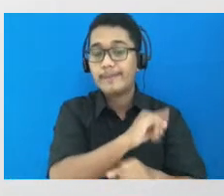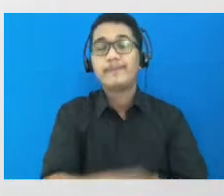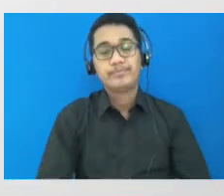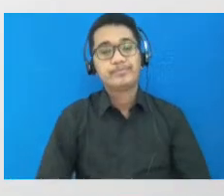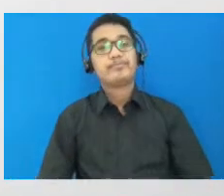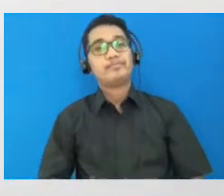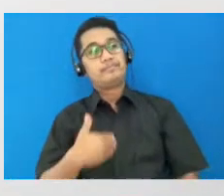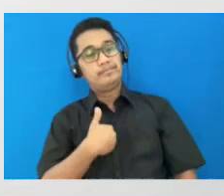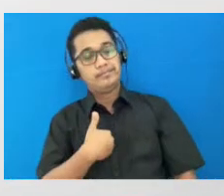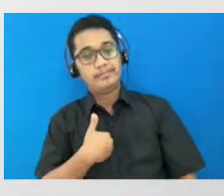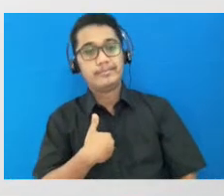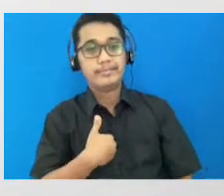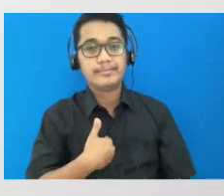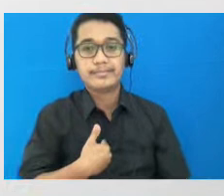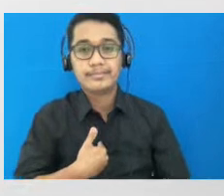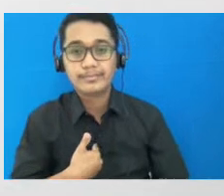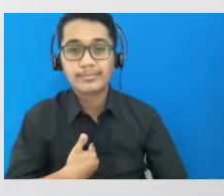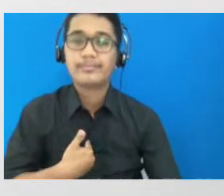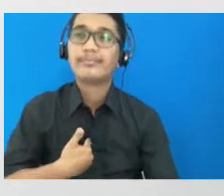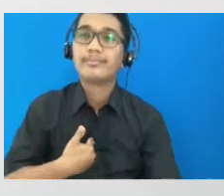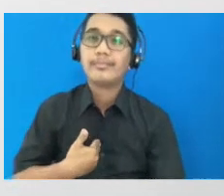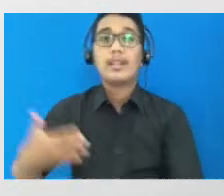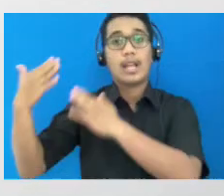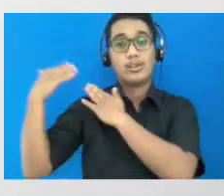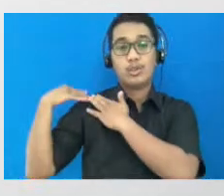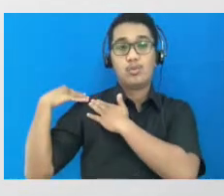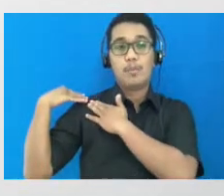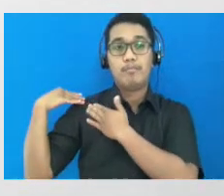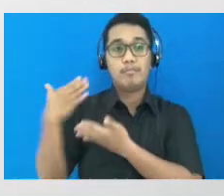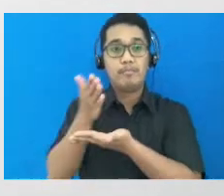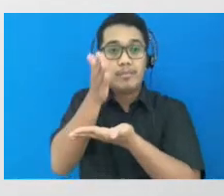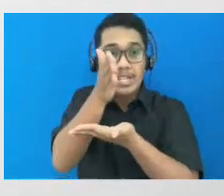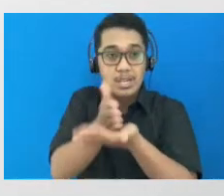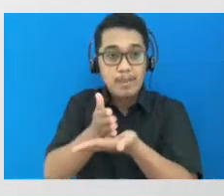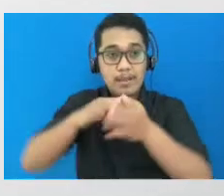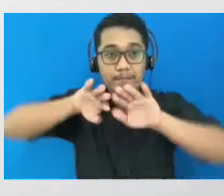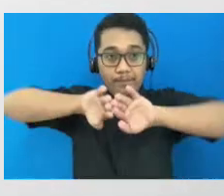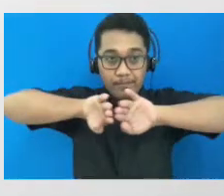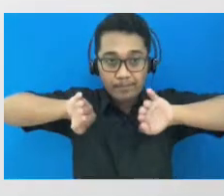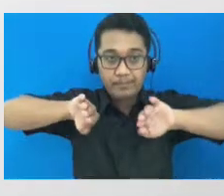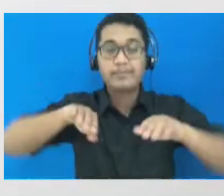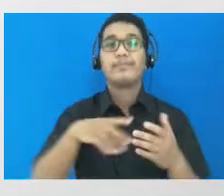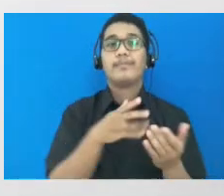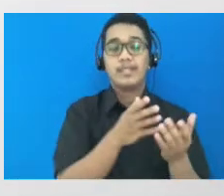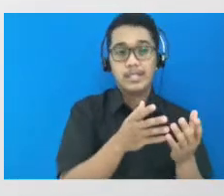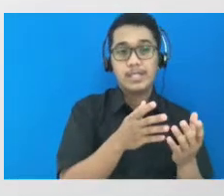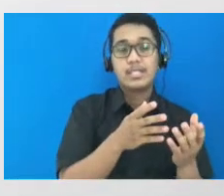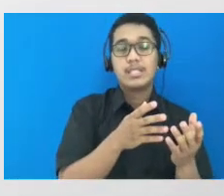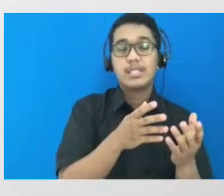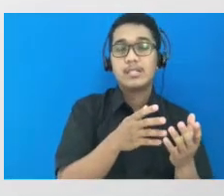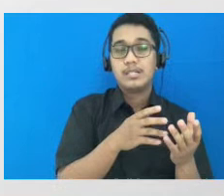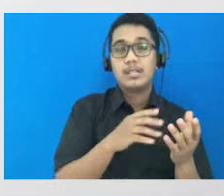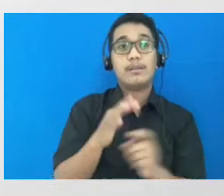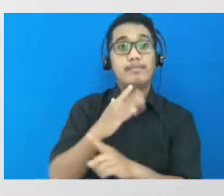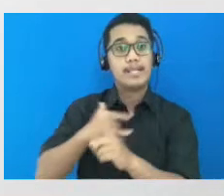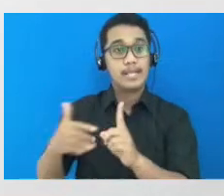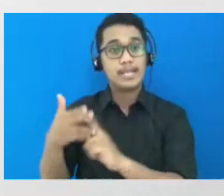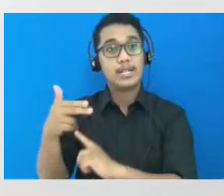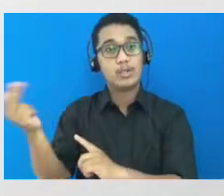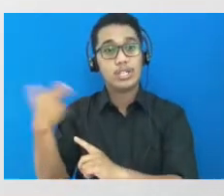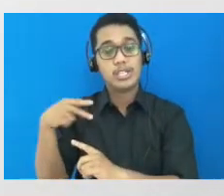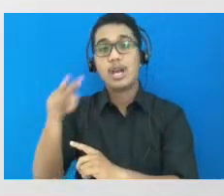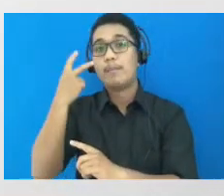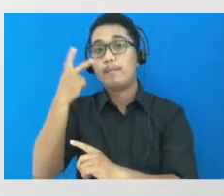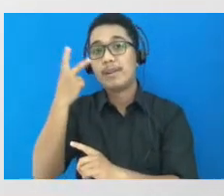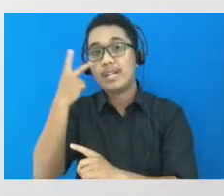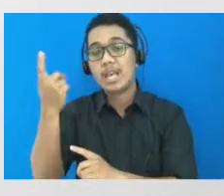saya, tanggung jawabnya harus dibagi. Narasi yang sering beredar di Indonesia adalah, saya lihat lebih banyak menempatkan tanggung jawabnya